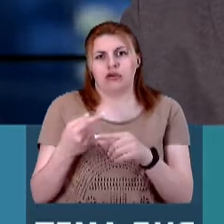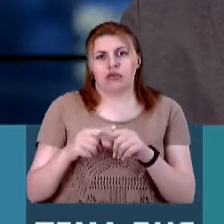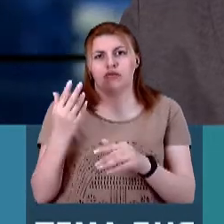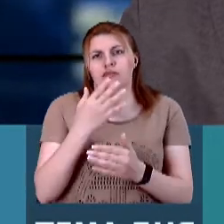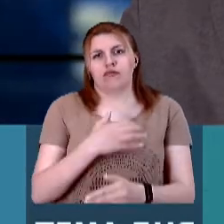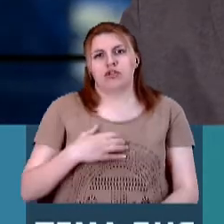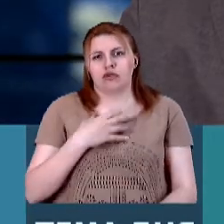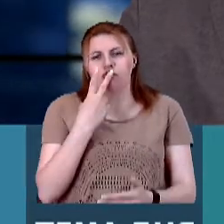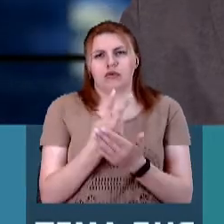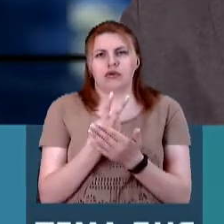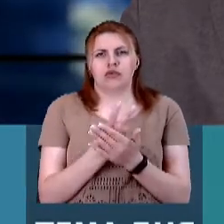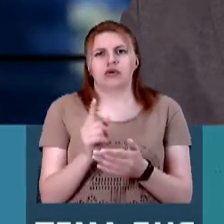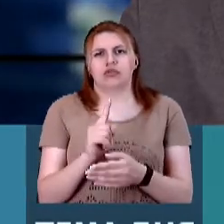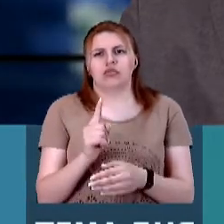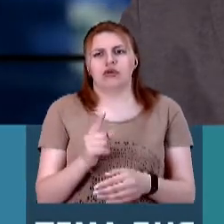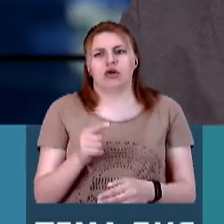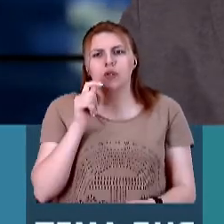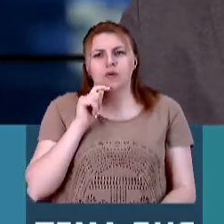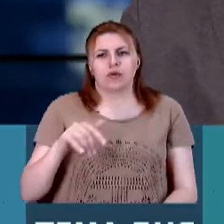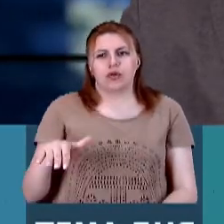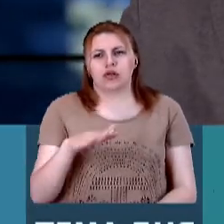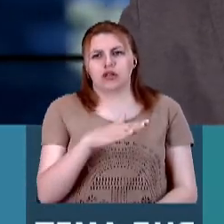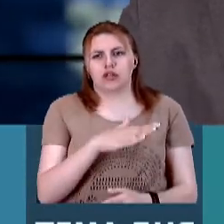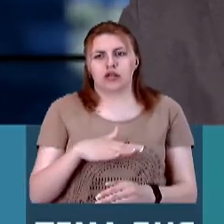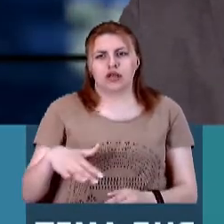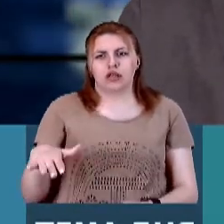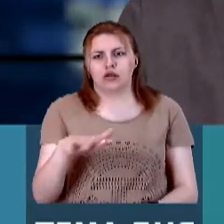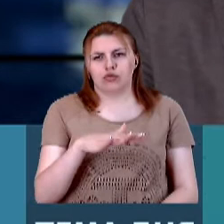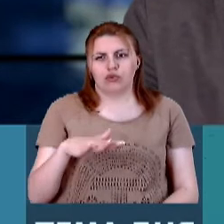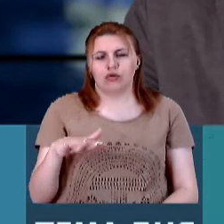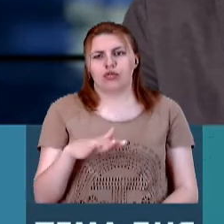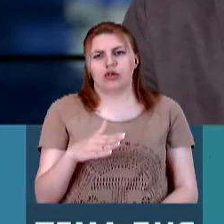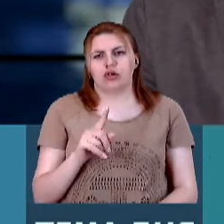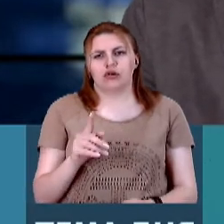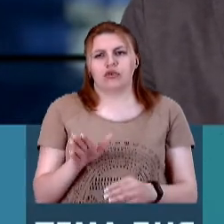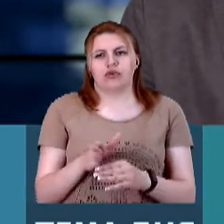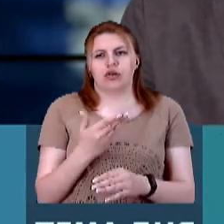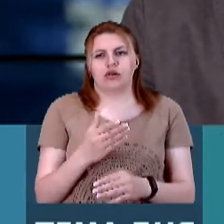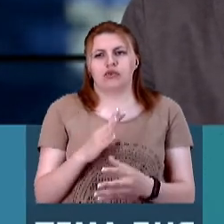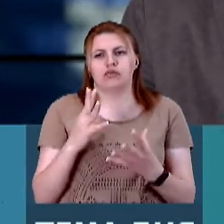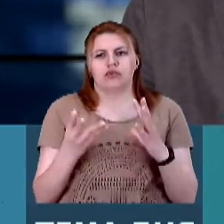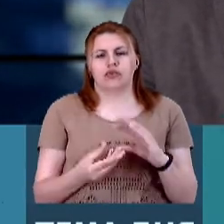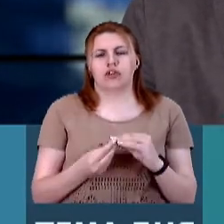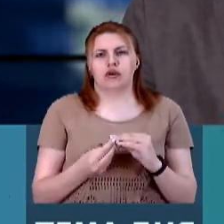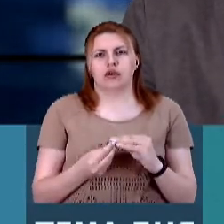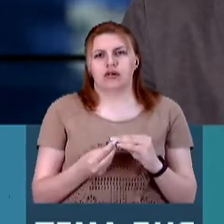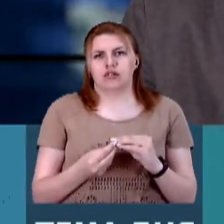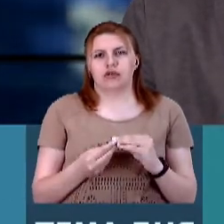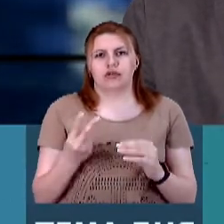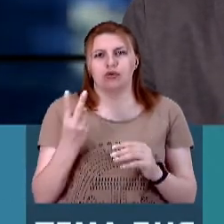що от нарешті територію України якісь є страшні нацисти, які відкидають взагалі все про Другу світову війну,